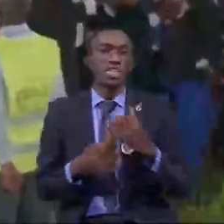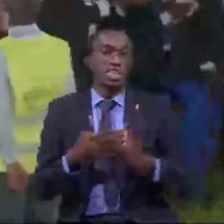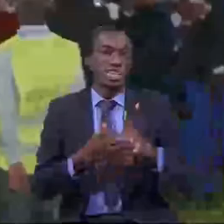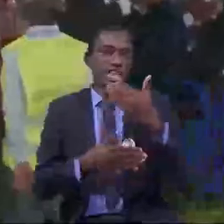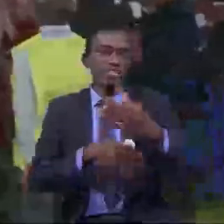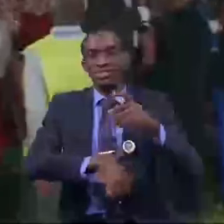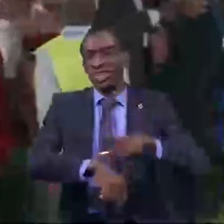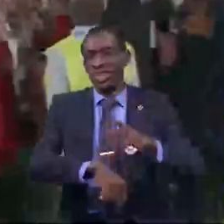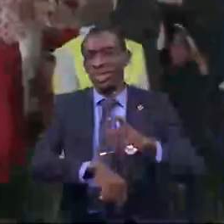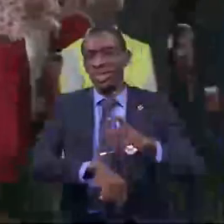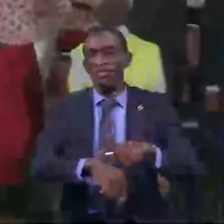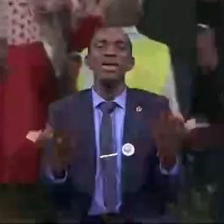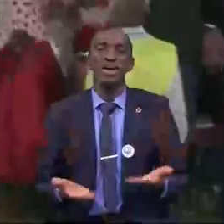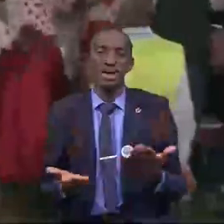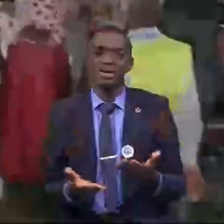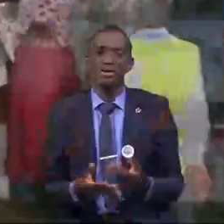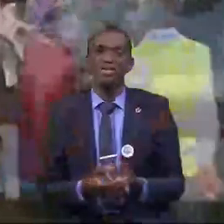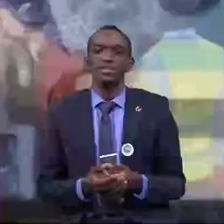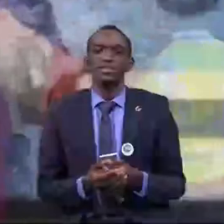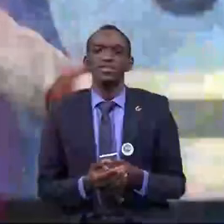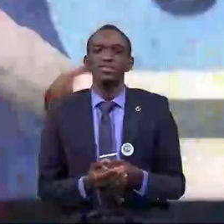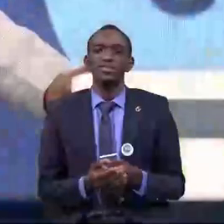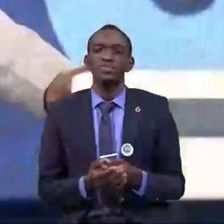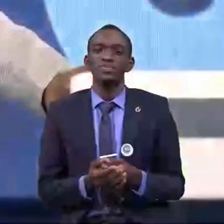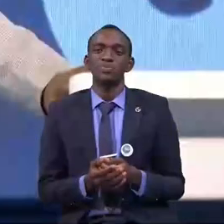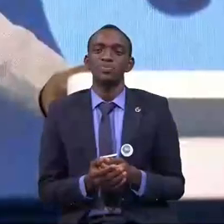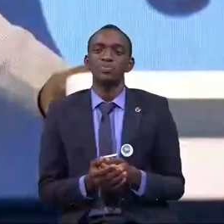La prochaine fois, écoutez,